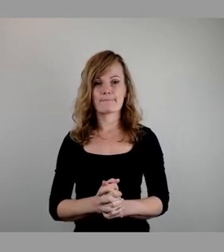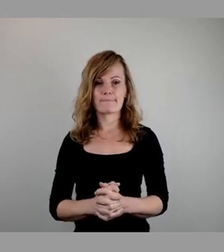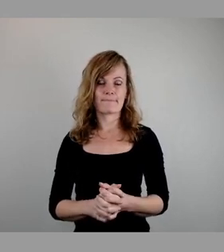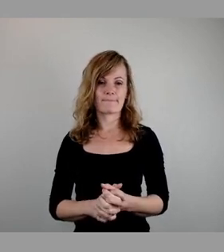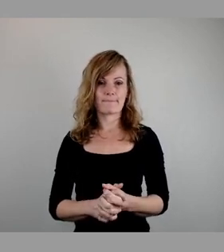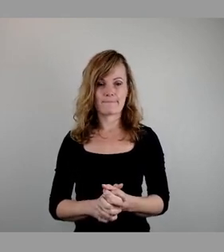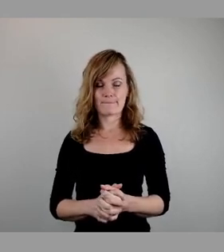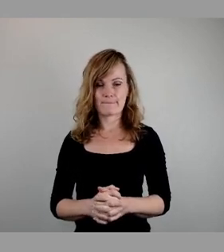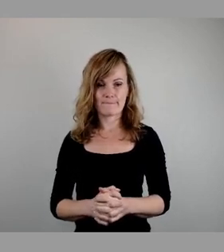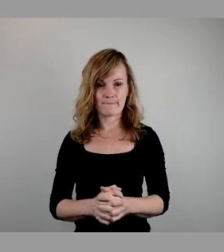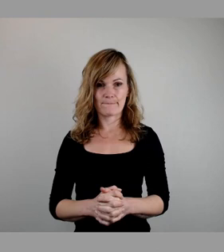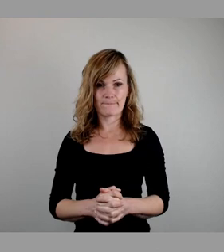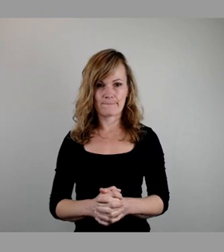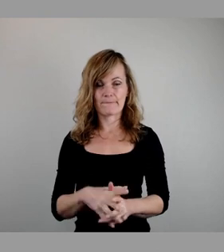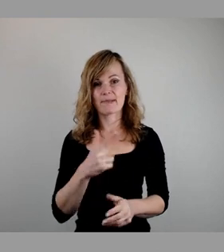Das wäre mit 20 Ja,